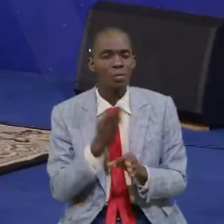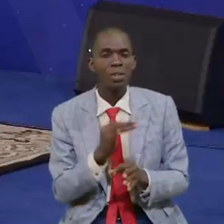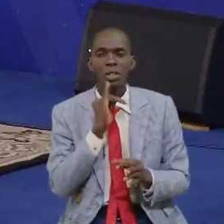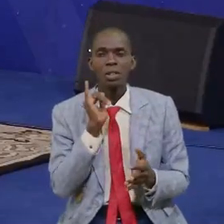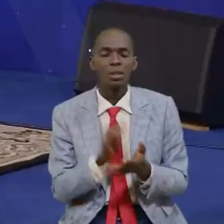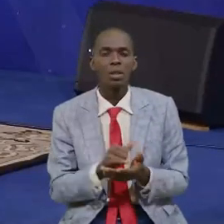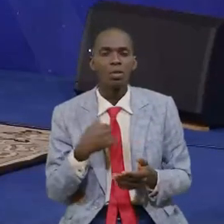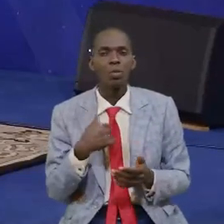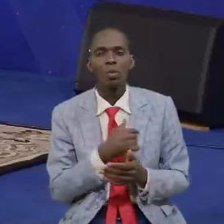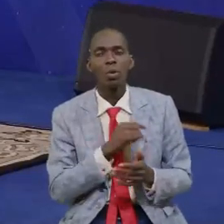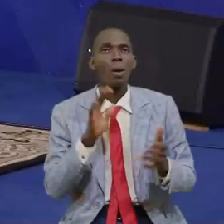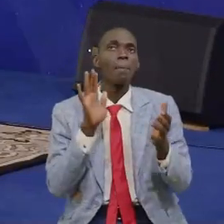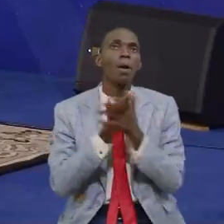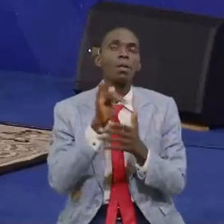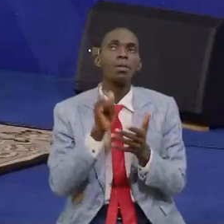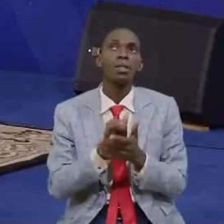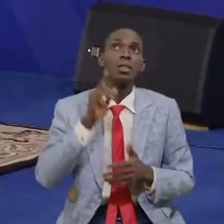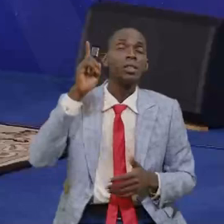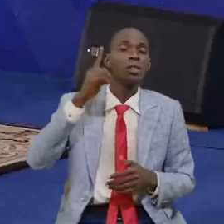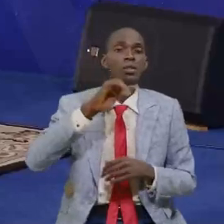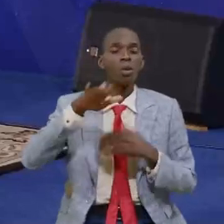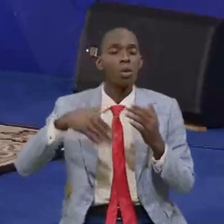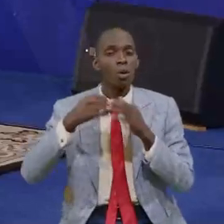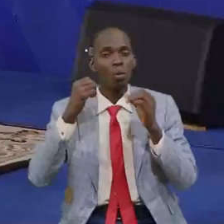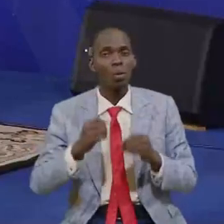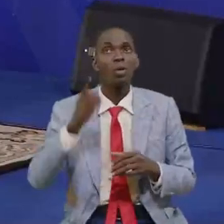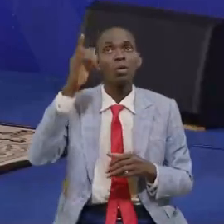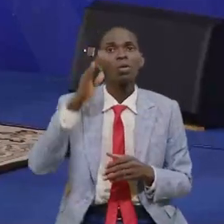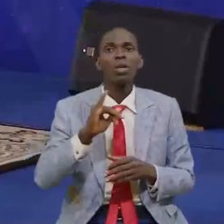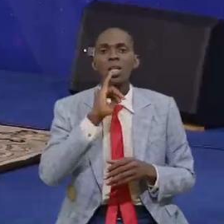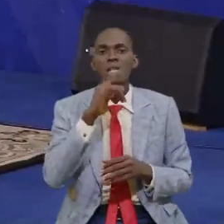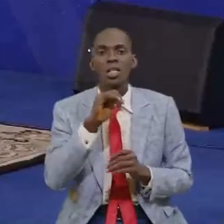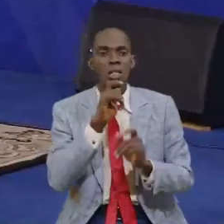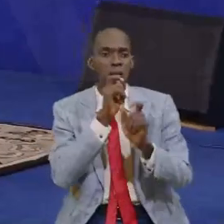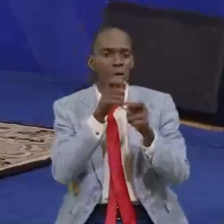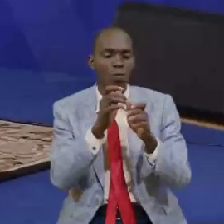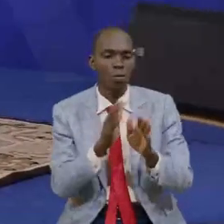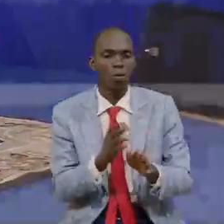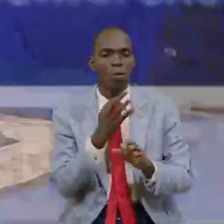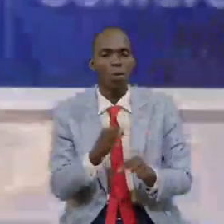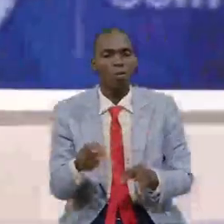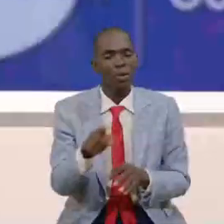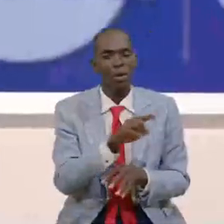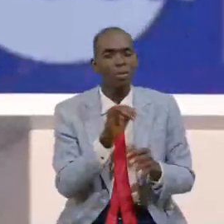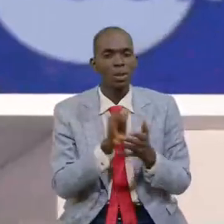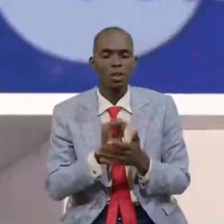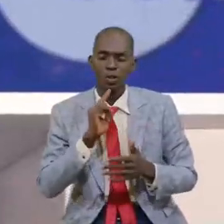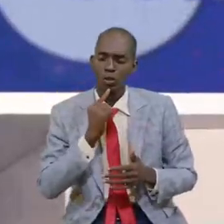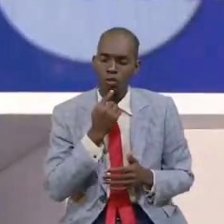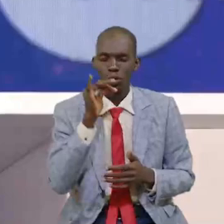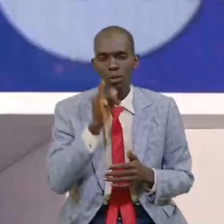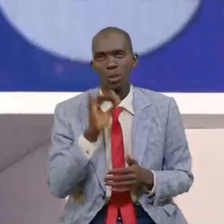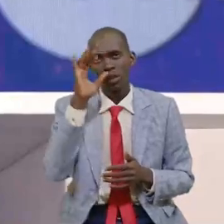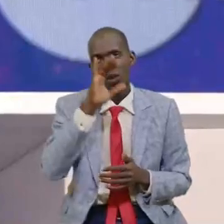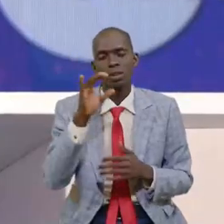nous croyons que Dieu Tout-Puissant, il est le rémunérateur de ceux qui le cherchent avec